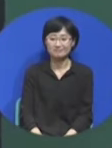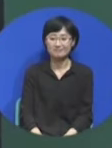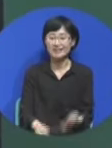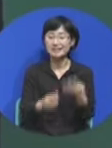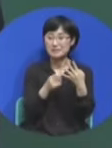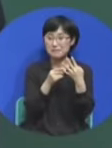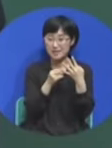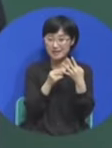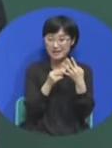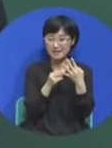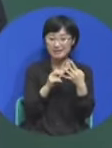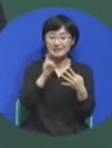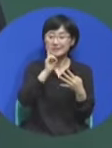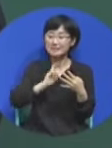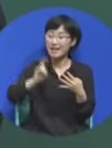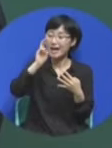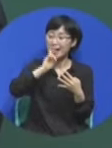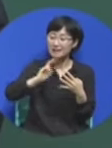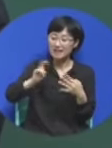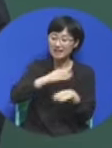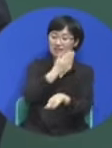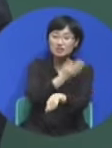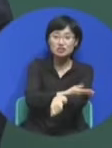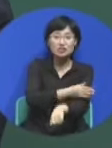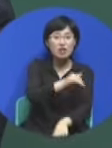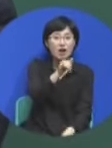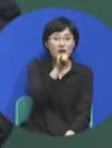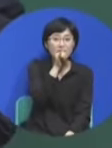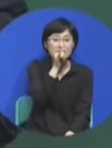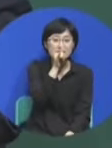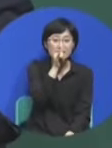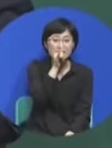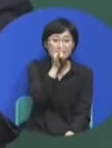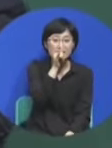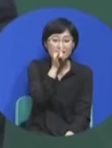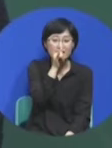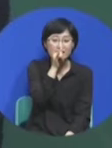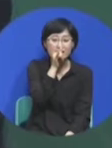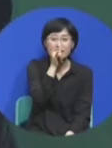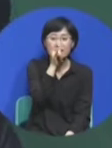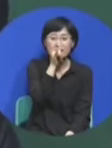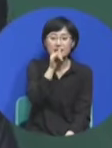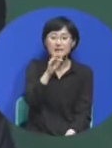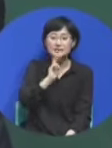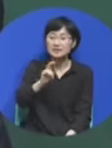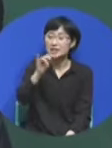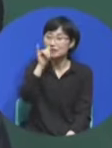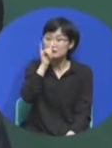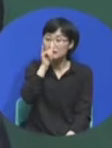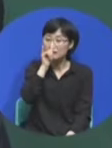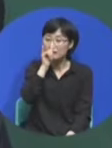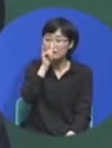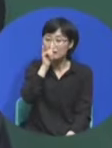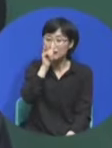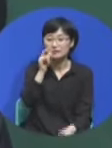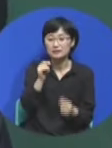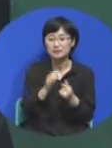愿这样的神的恩典凡我们信徒所到的地方都能够充满. 자, 찬양에 이런 능력이 있다 보니까 사단의 역사도 사실요 사탄의